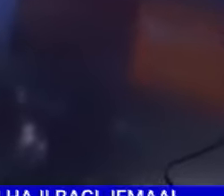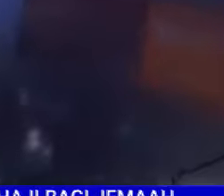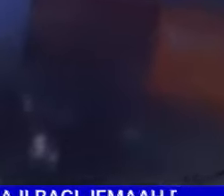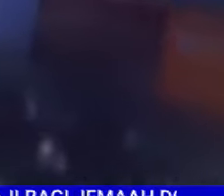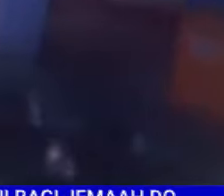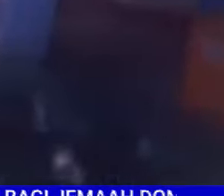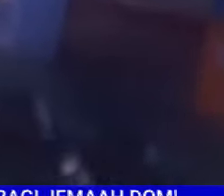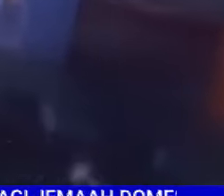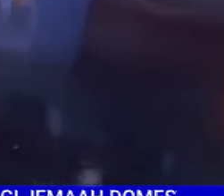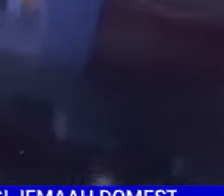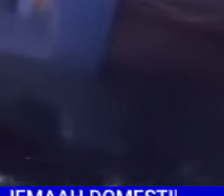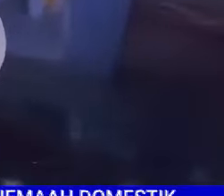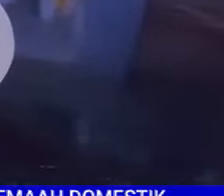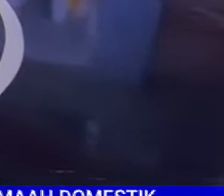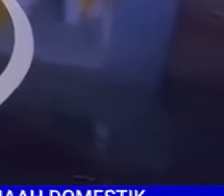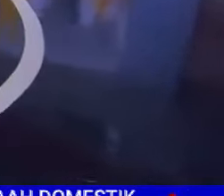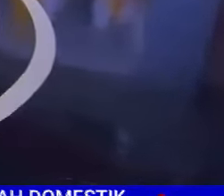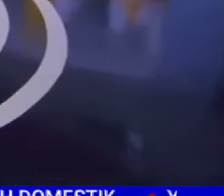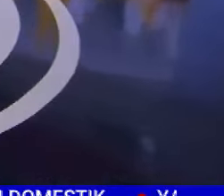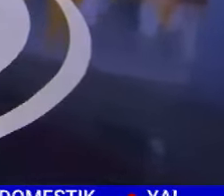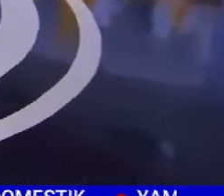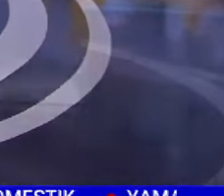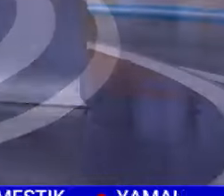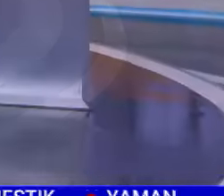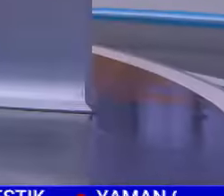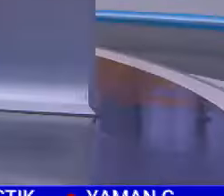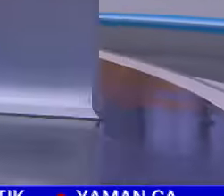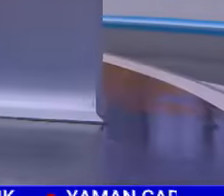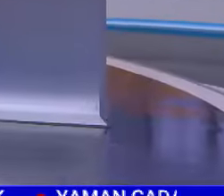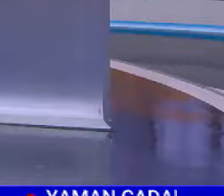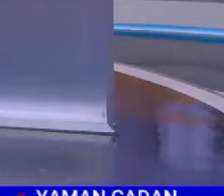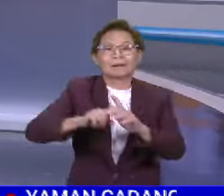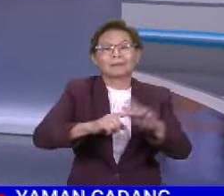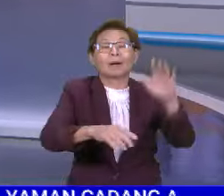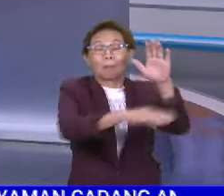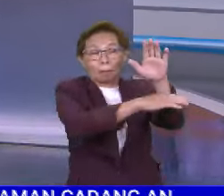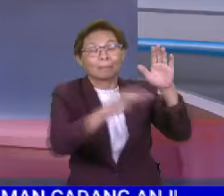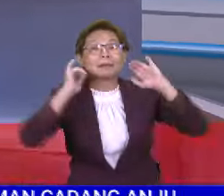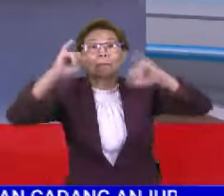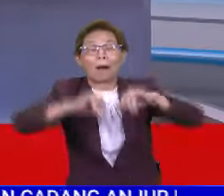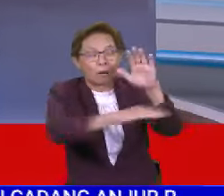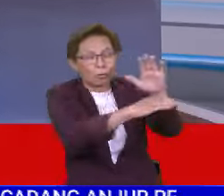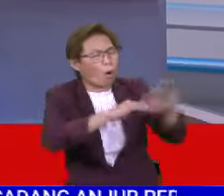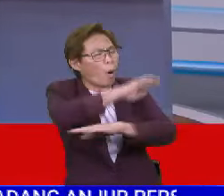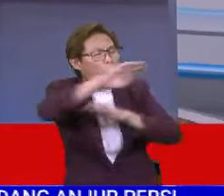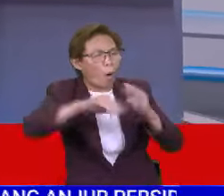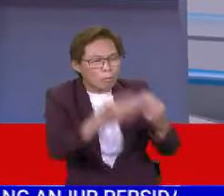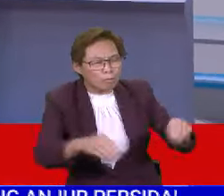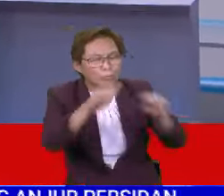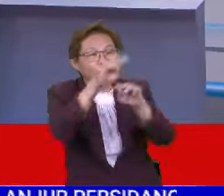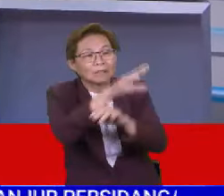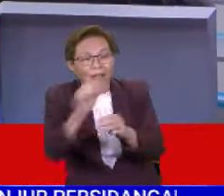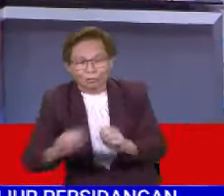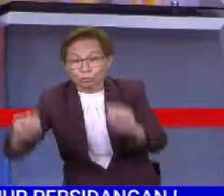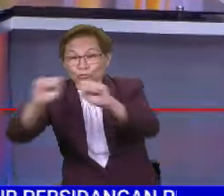ini mengingat keadaan suhu membenarkan pelaksanaan ibadah korban dijalankan di semua masjid dan Surau